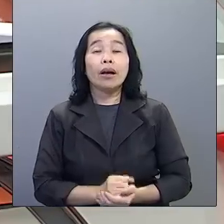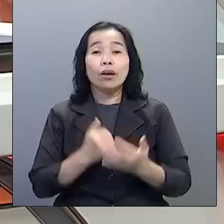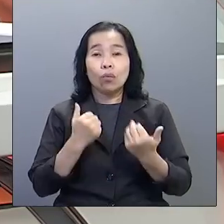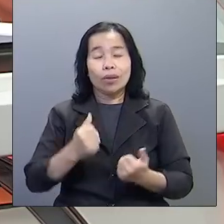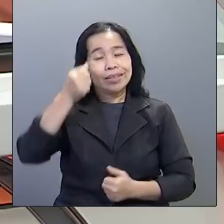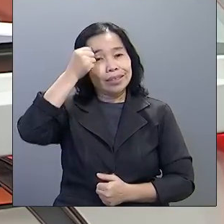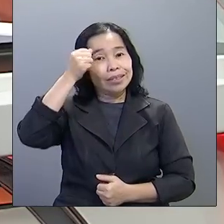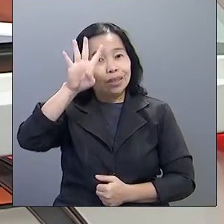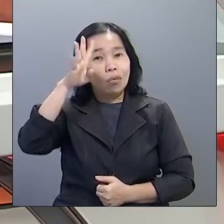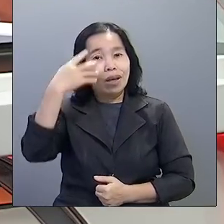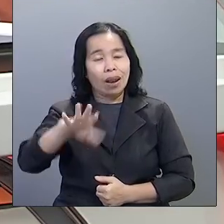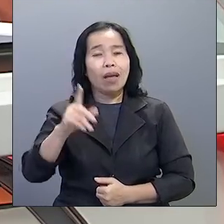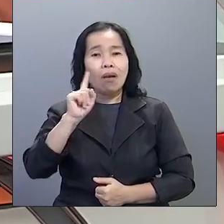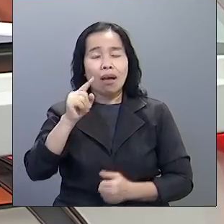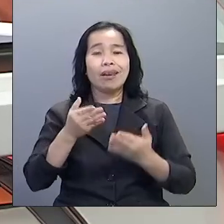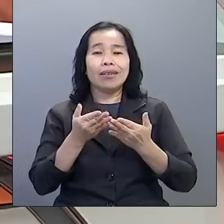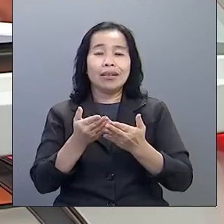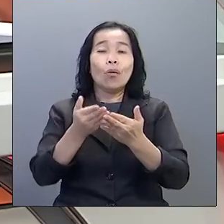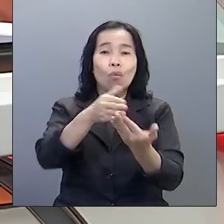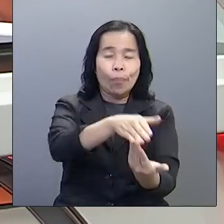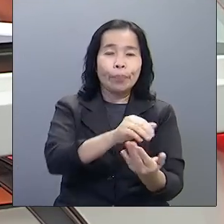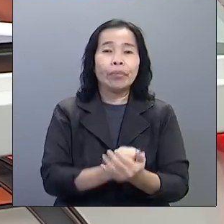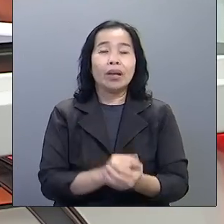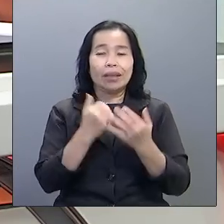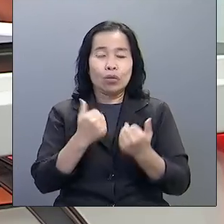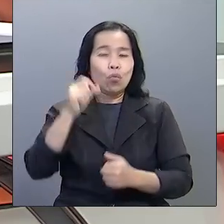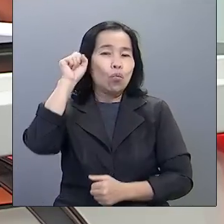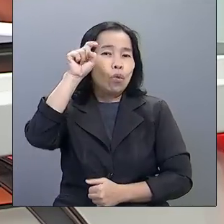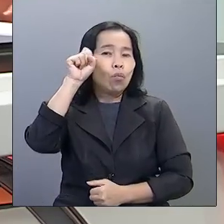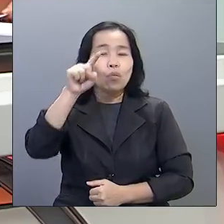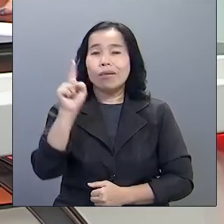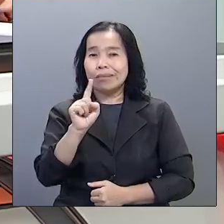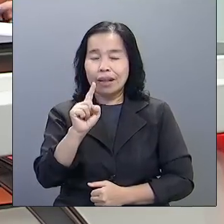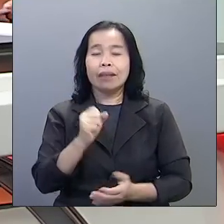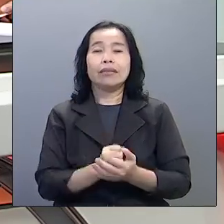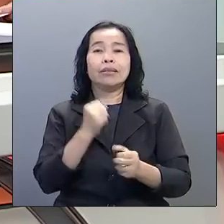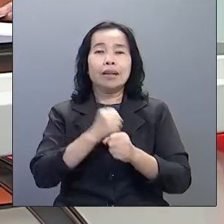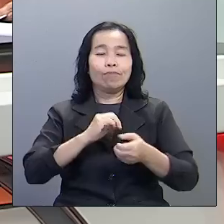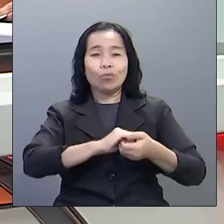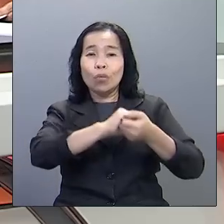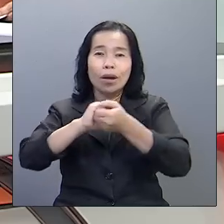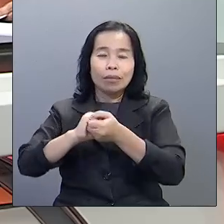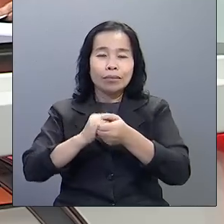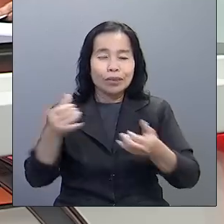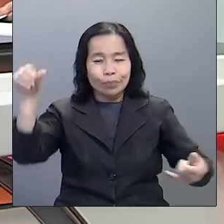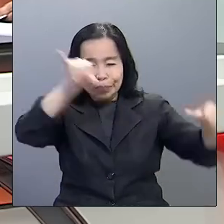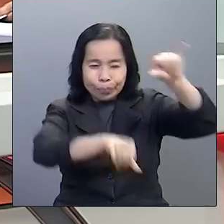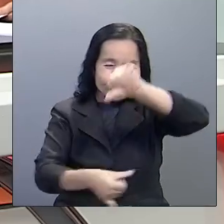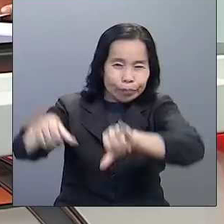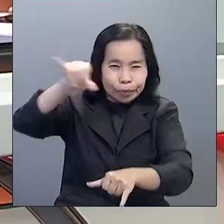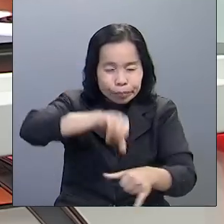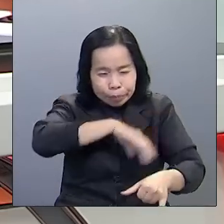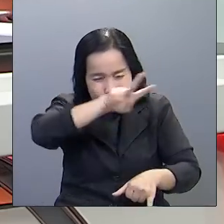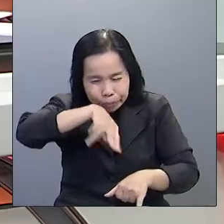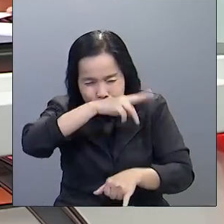ที่4หลังจากเกิดเหตุแล้วนะคะภารกิจเร่งด่วนที่ระดมสรรพกำลังลงไปก็คือการค้นหากำลังพ